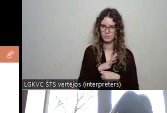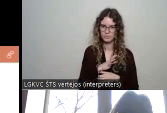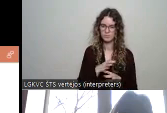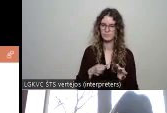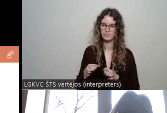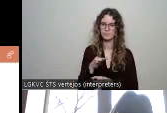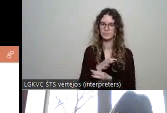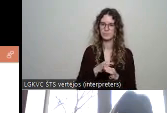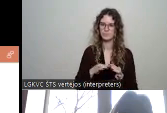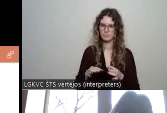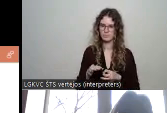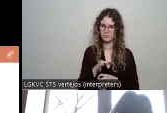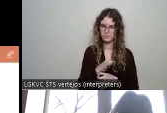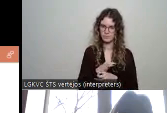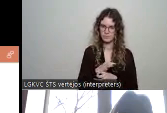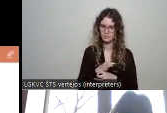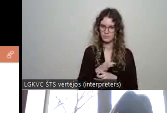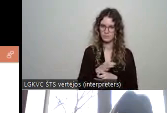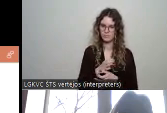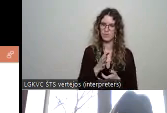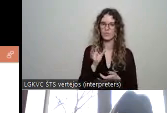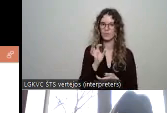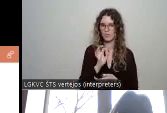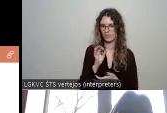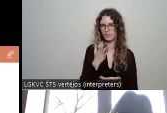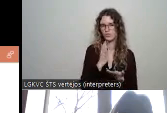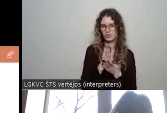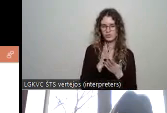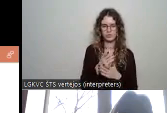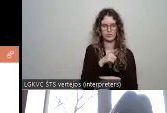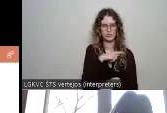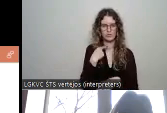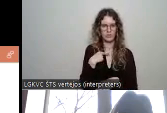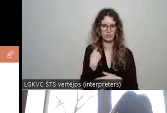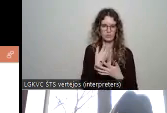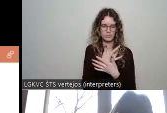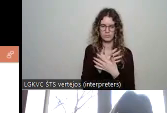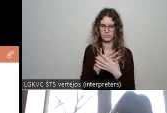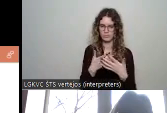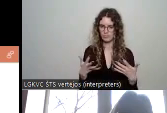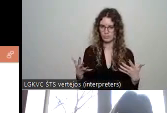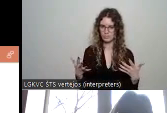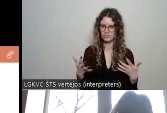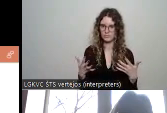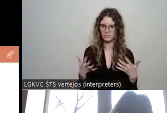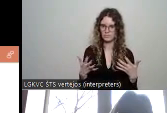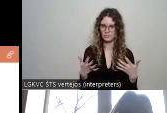kad yra daug įvairių dalykų, kurie